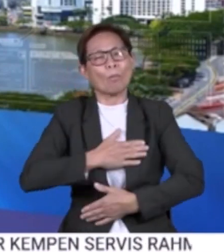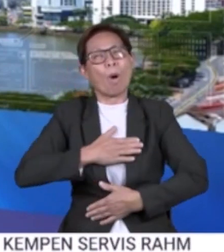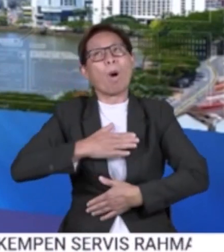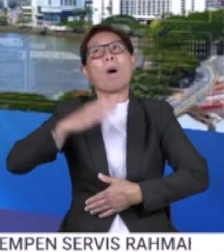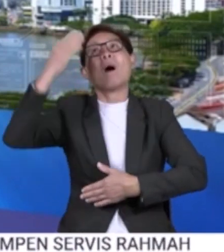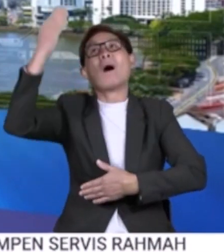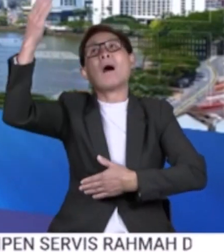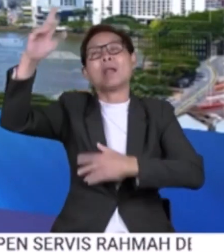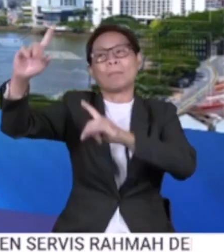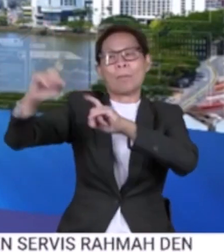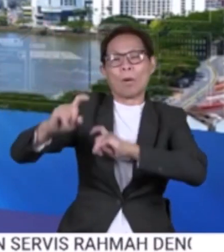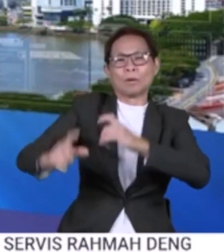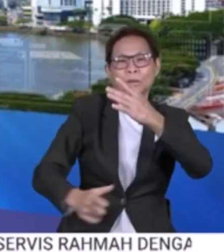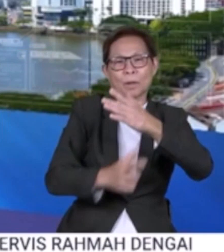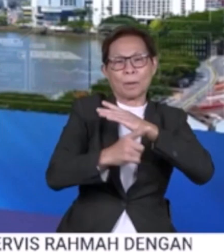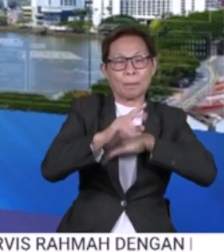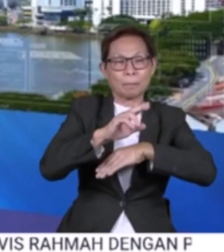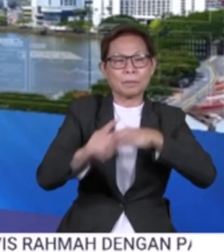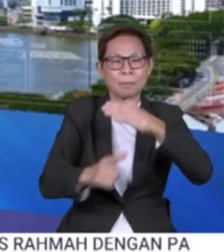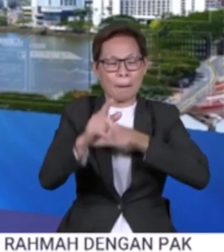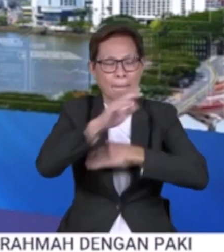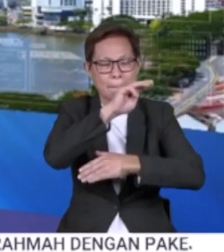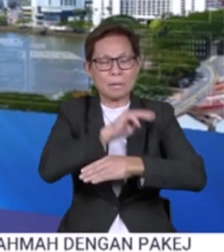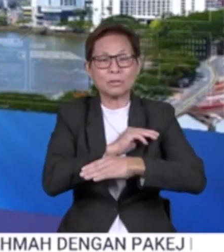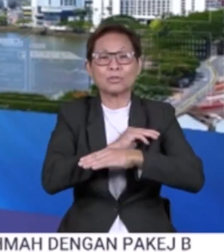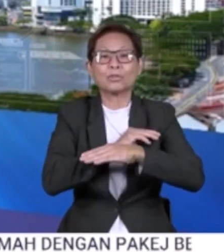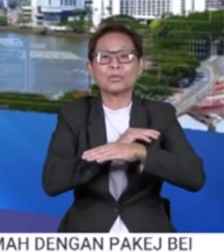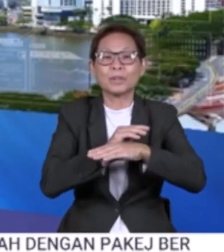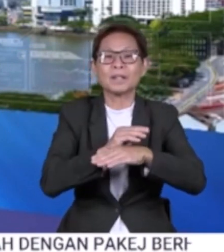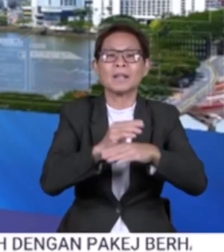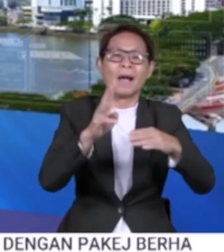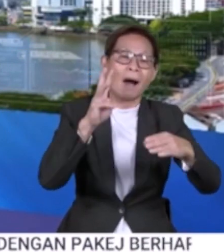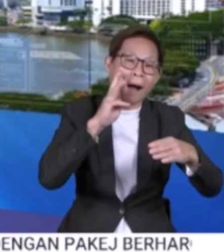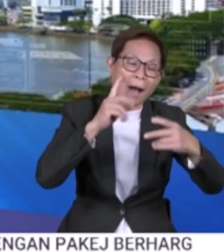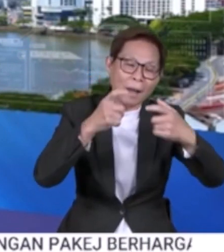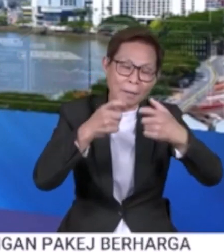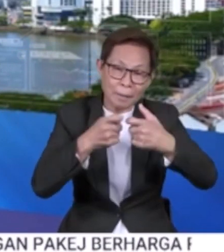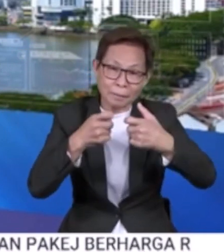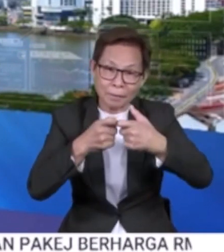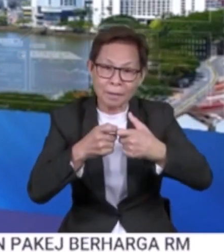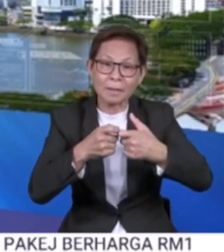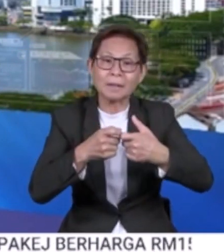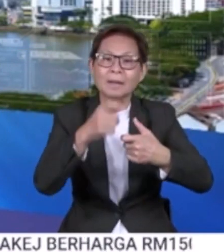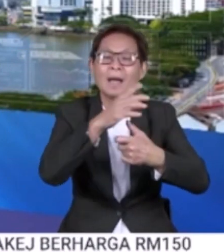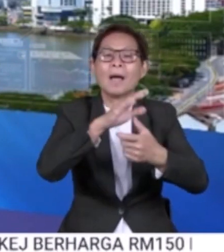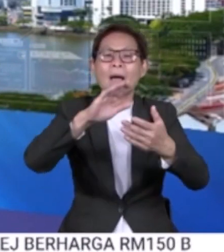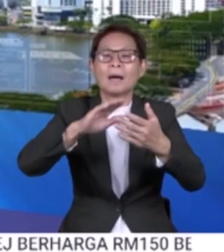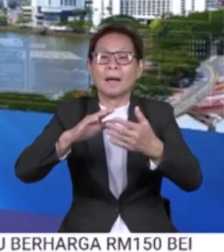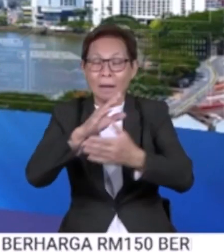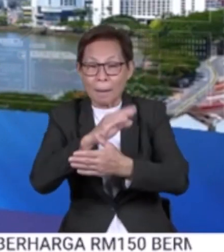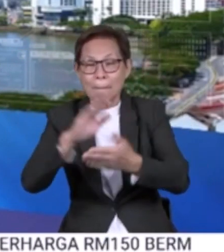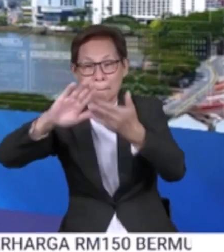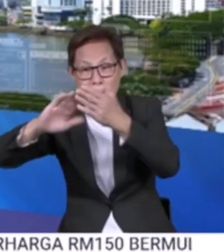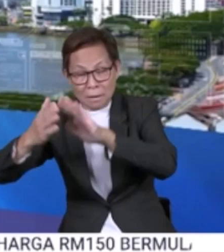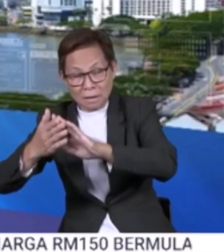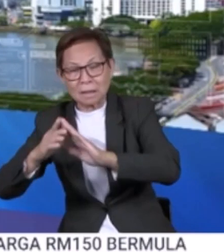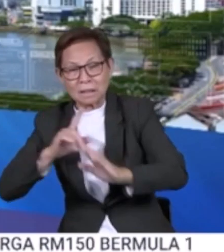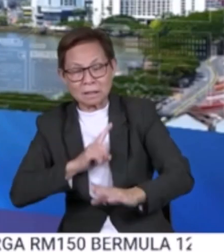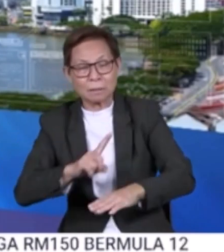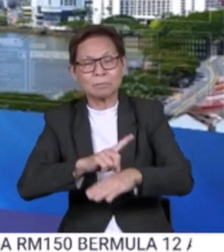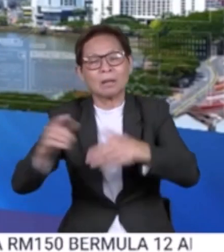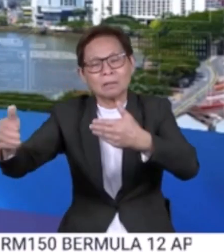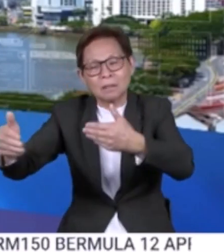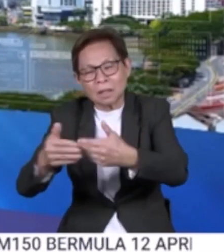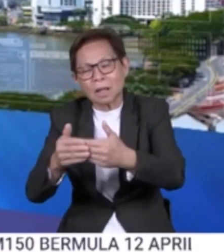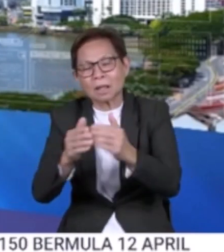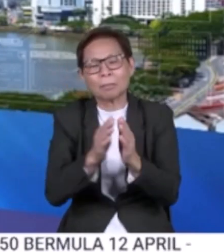tibalah menteri utility dan Telekomunikasi data Abdurrahman Yunani memberitahu masyarakat Islam di negeri ini sebaiknya mendekatkan